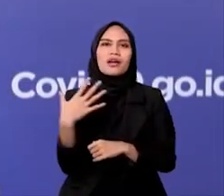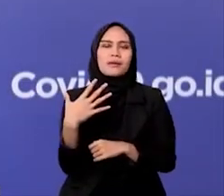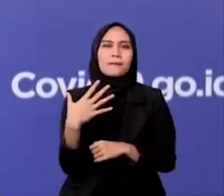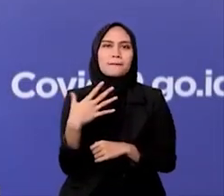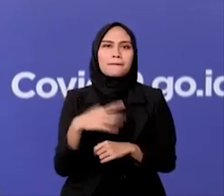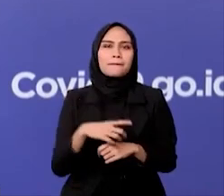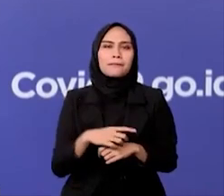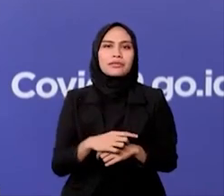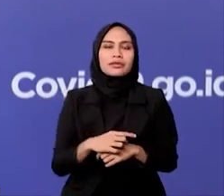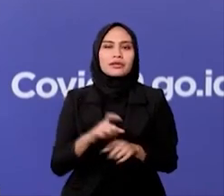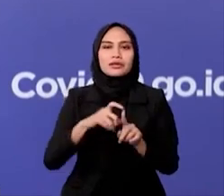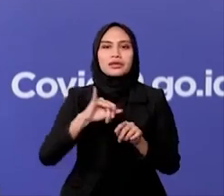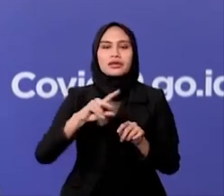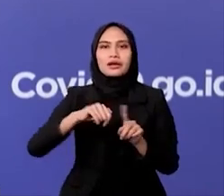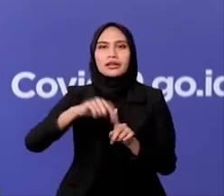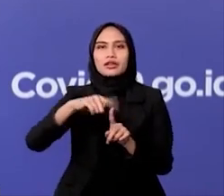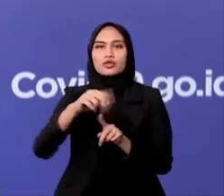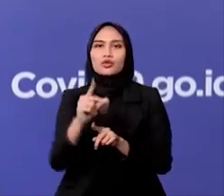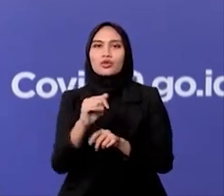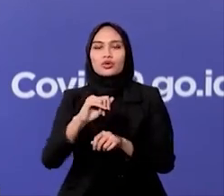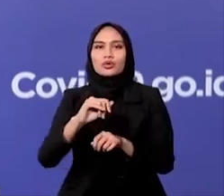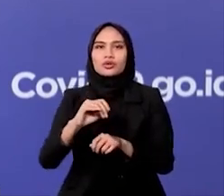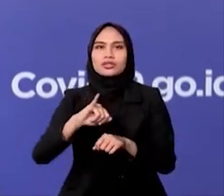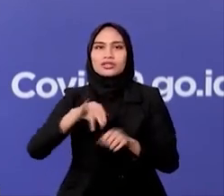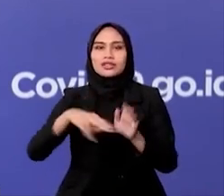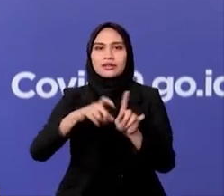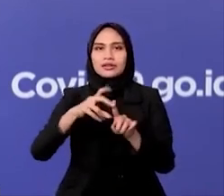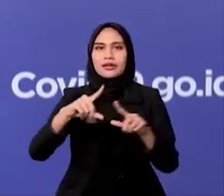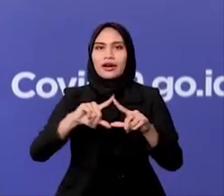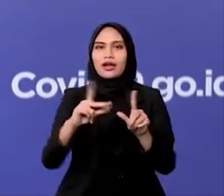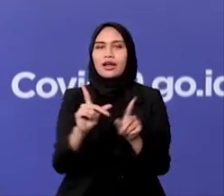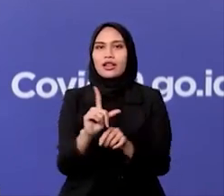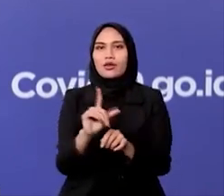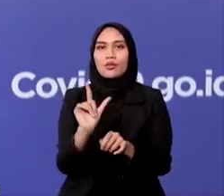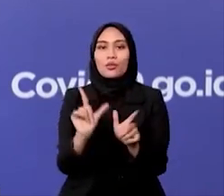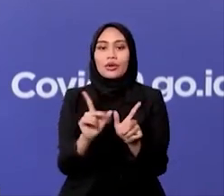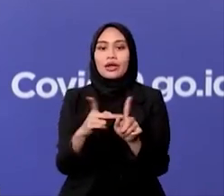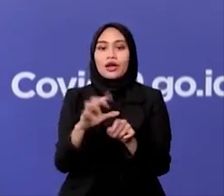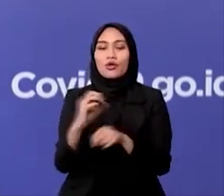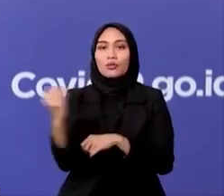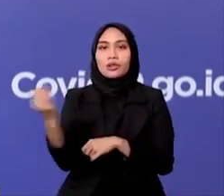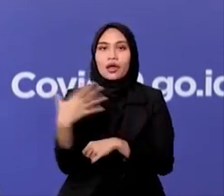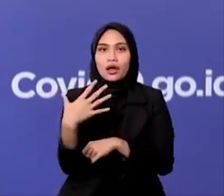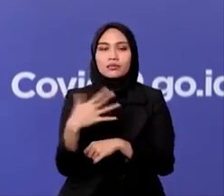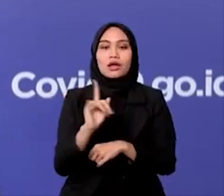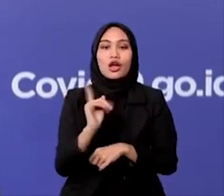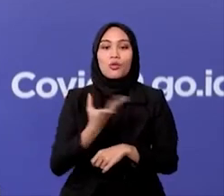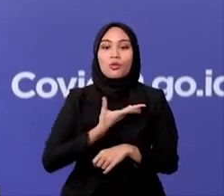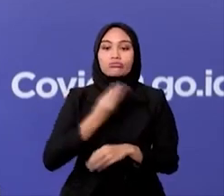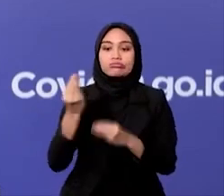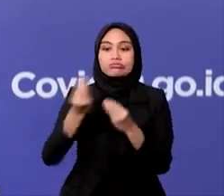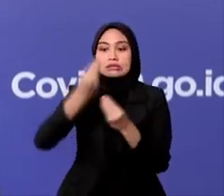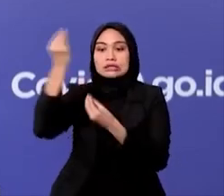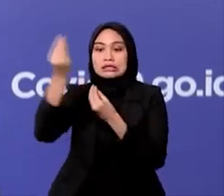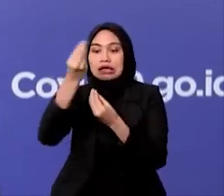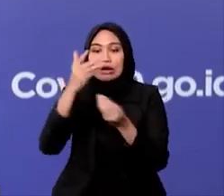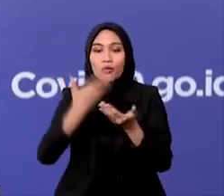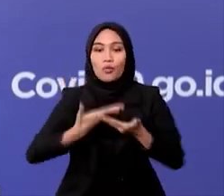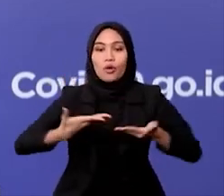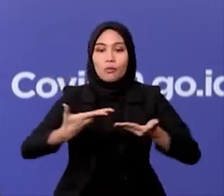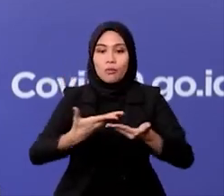Direktur Jenderal WHO dokter tedros bahwa bepergian saat pandemic Corona